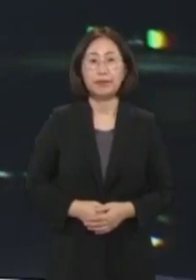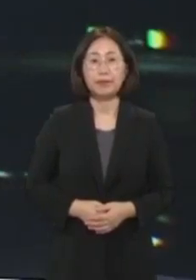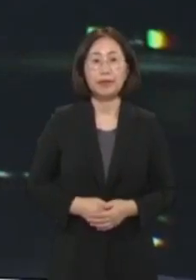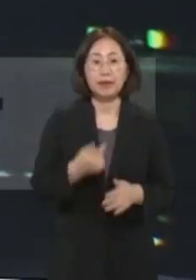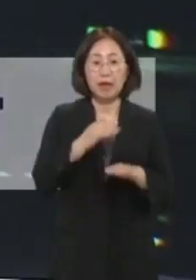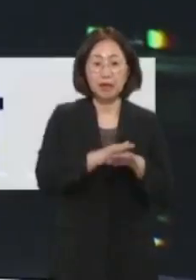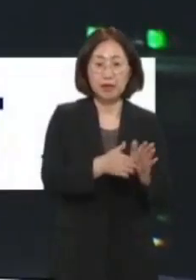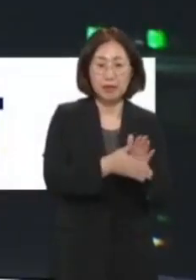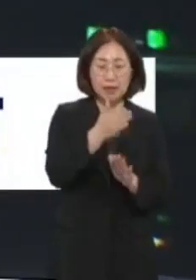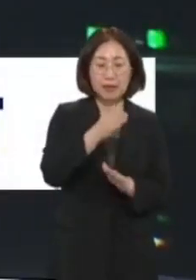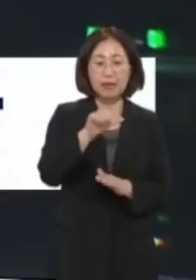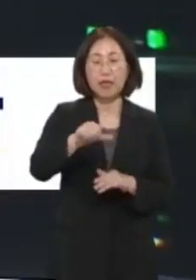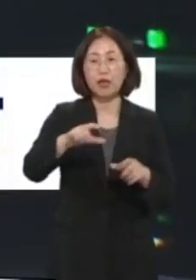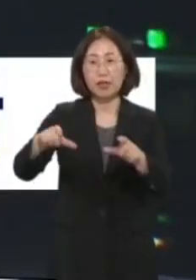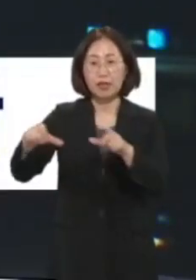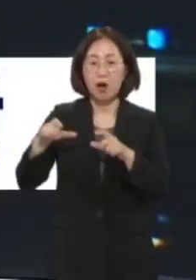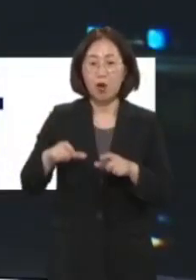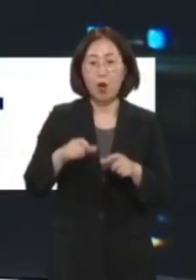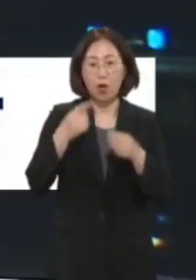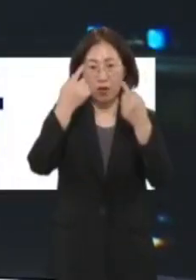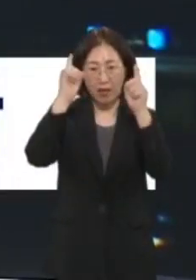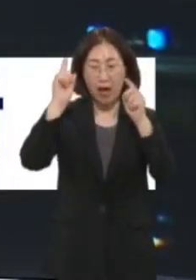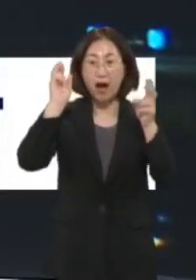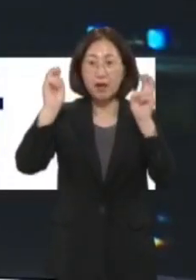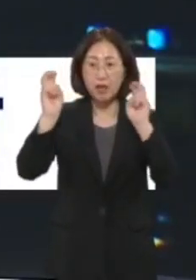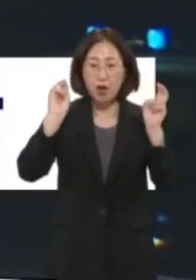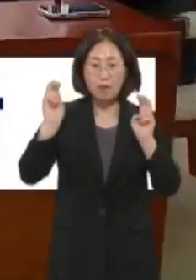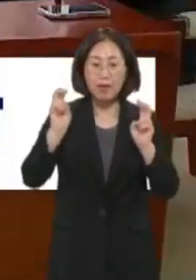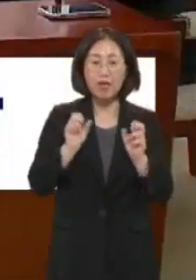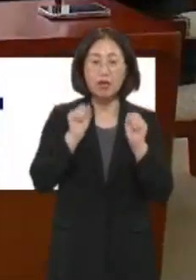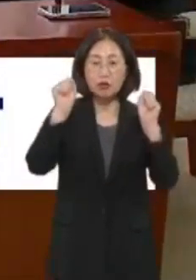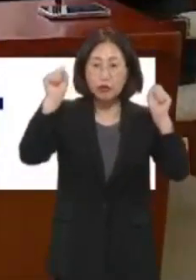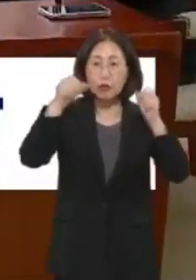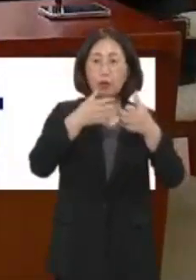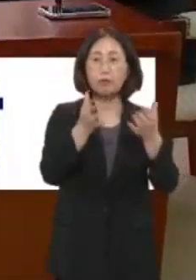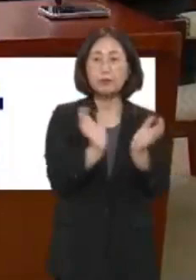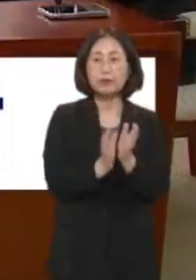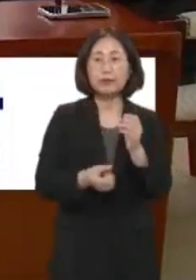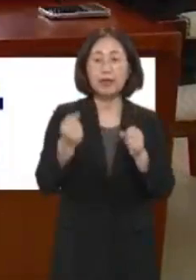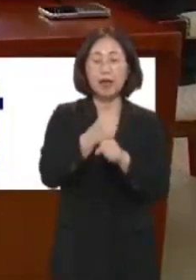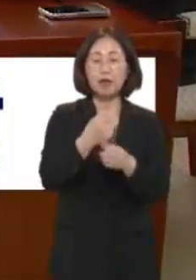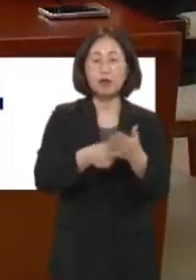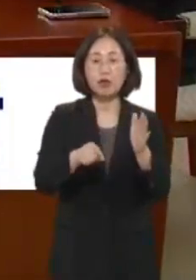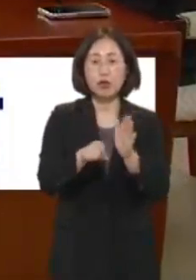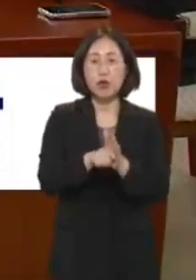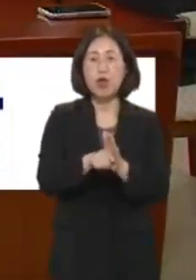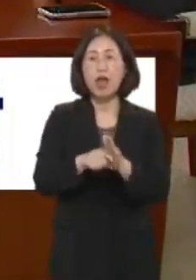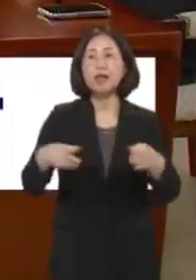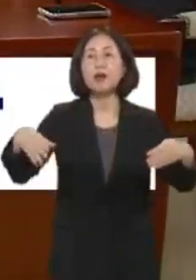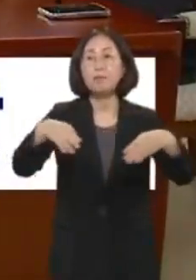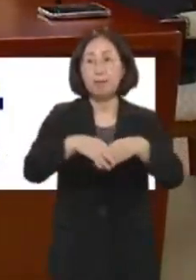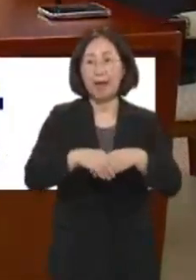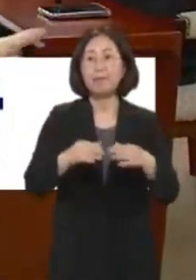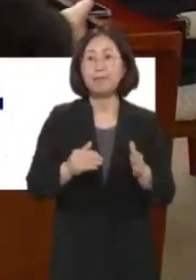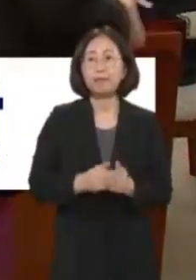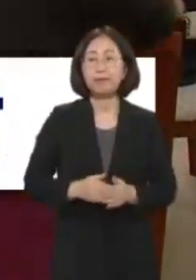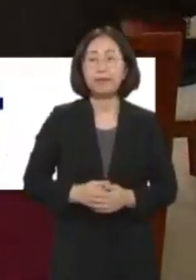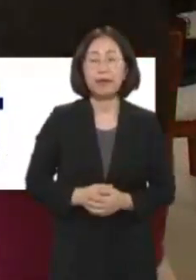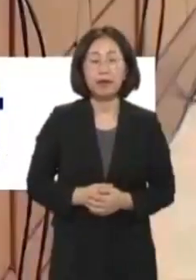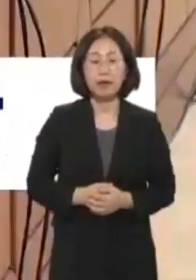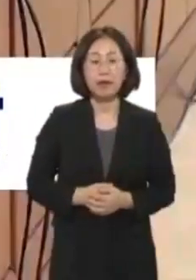대전시와 5개 자치구 지역대학과 기업이 운동부 창단을 통한 대전전문체육 활성화에 나서기로 했습니다